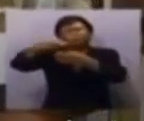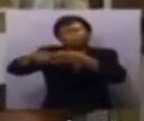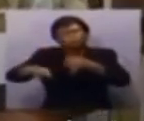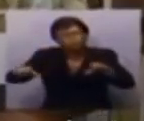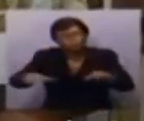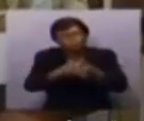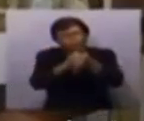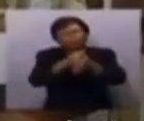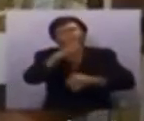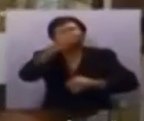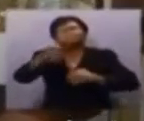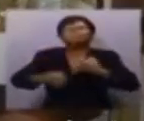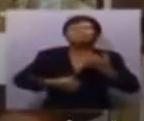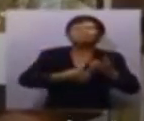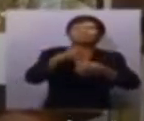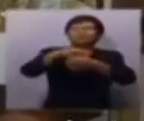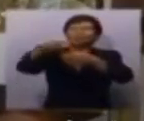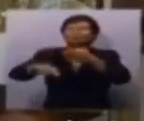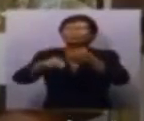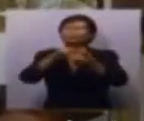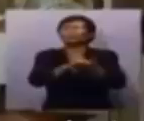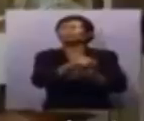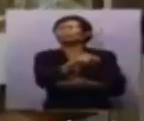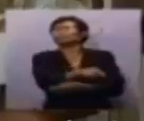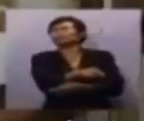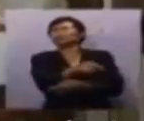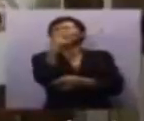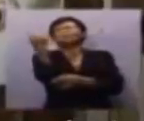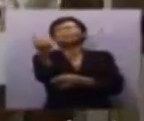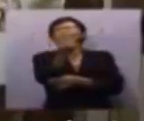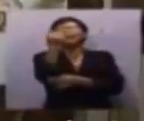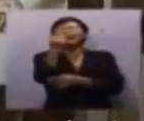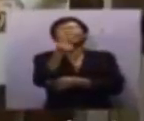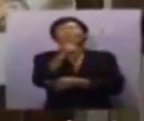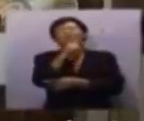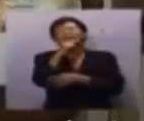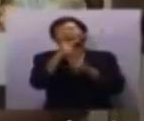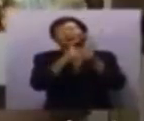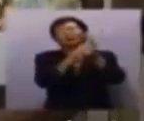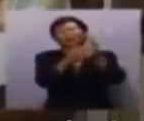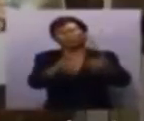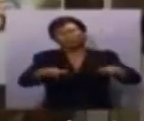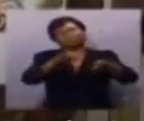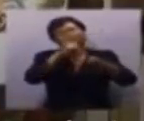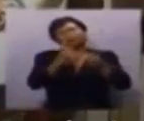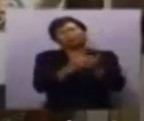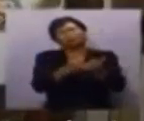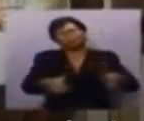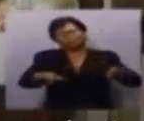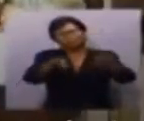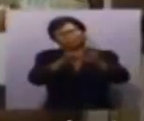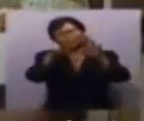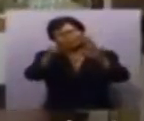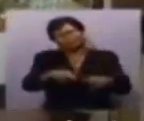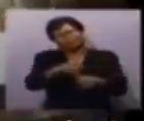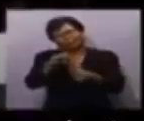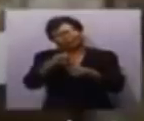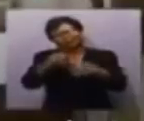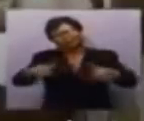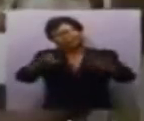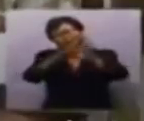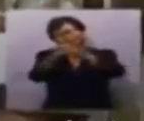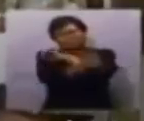dibuat mengikut emosi, keputusan itu dikatakan selalunya tidak berlandaskan kepentingan rakyat ataupun kepentingan